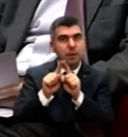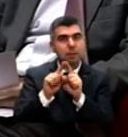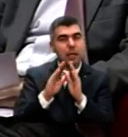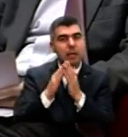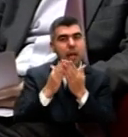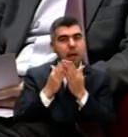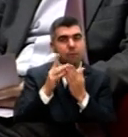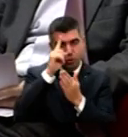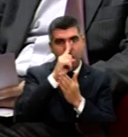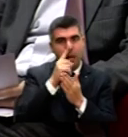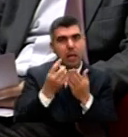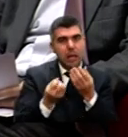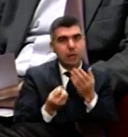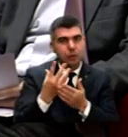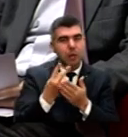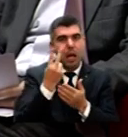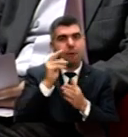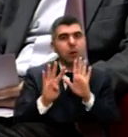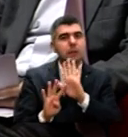يكون موجود 2019،